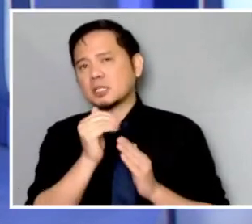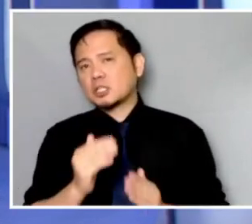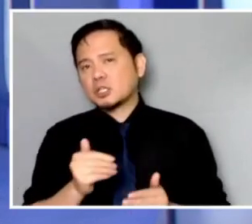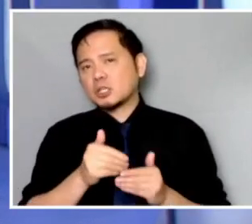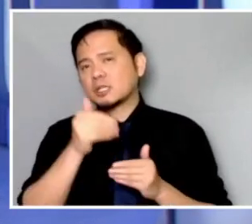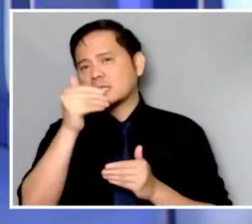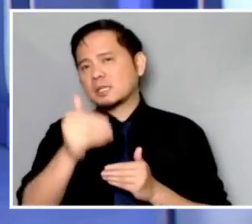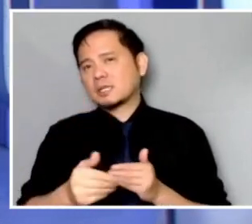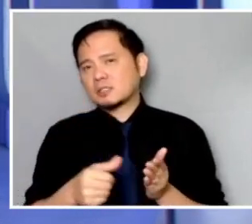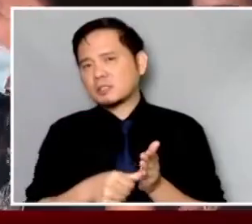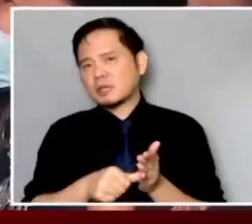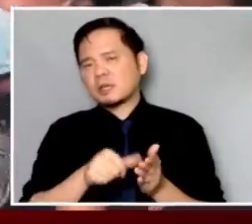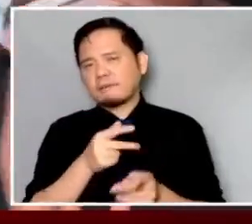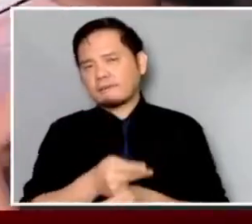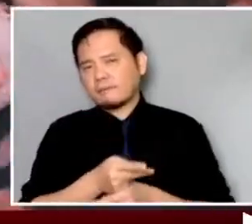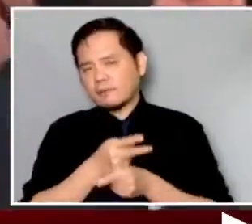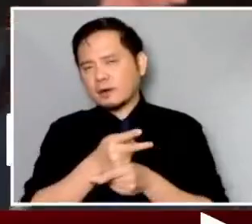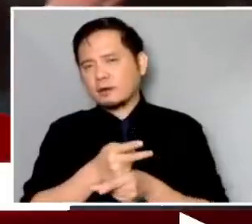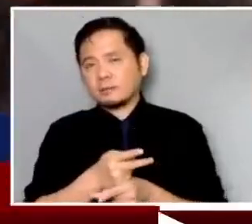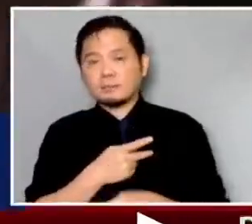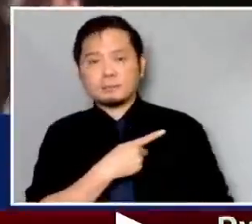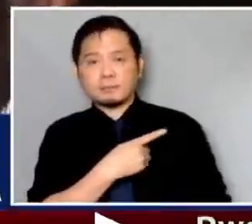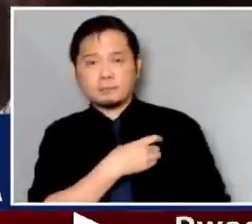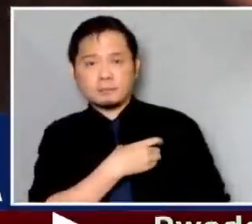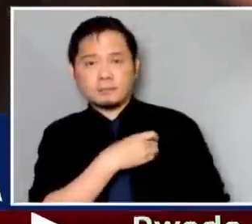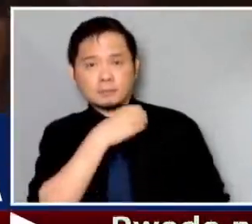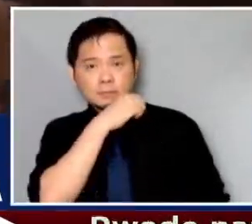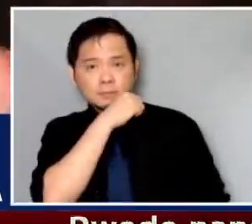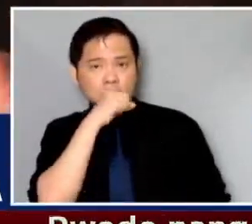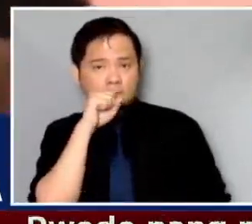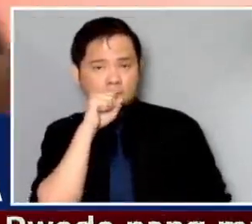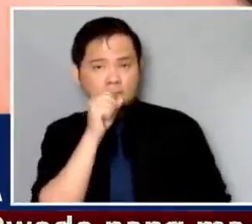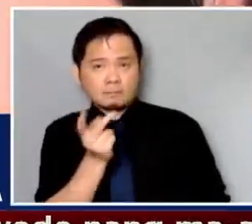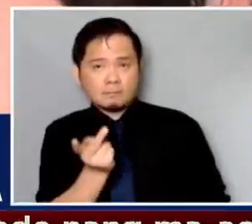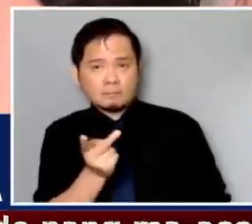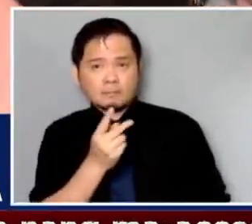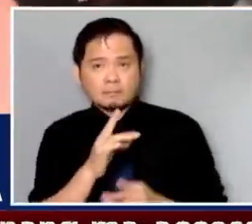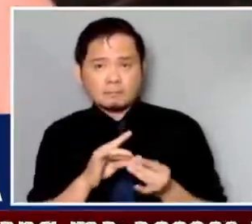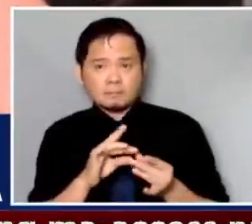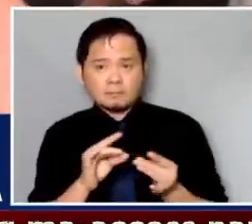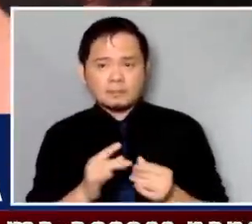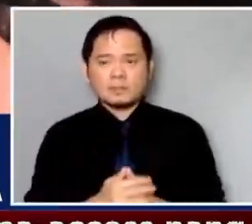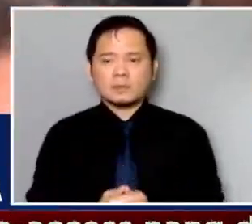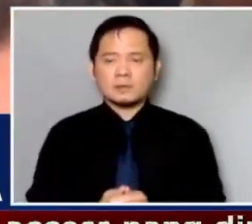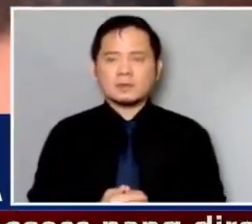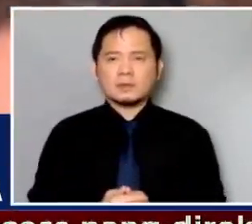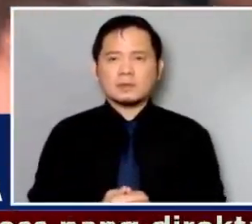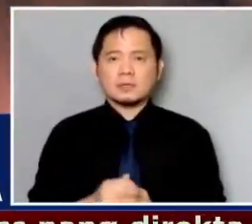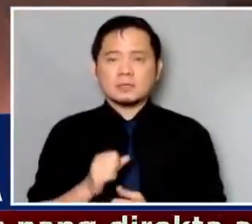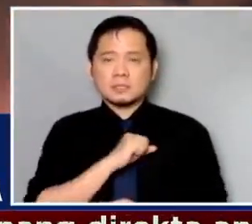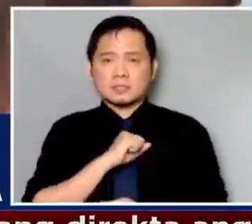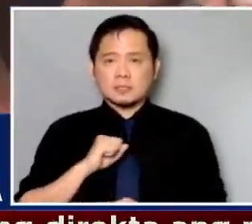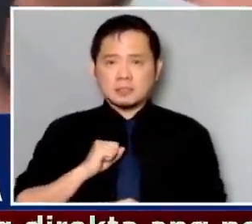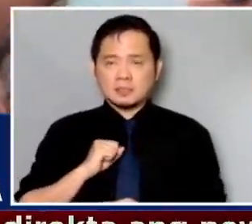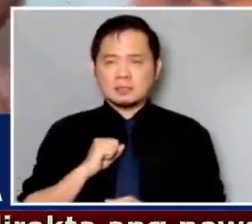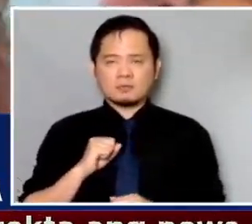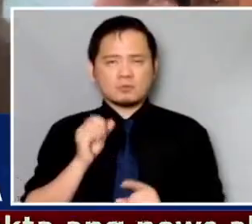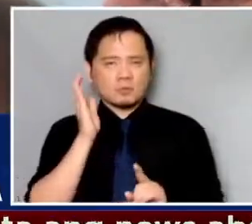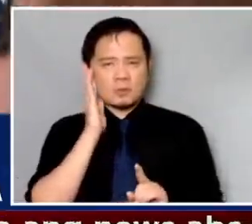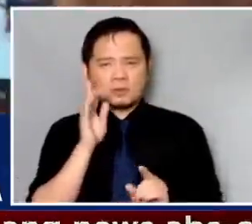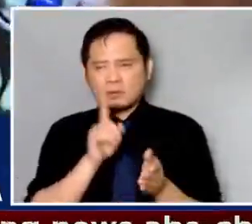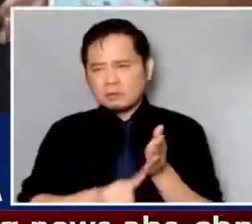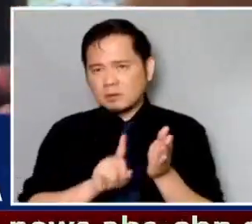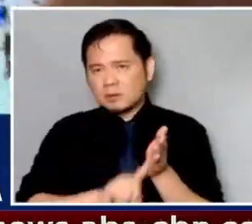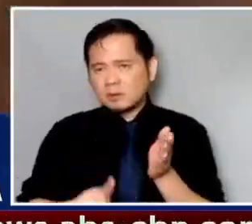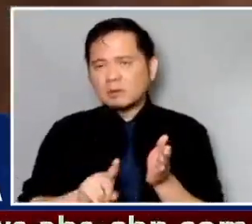halalan. Ayon kina Lacson at Soto, walang kahihinatnan ang investigasyon ng Senado sa umano'y katiwalian sa naging transaksyon